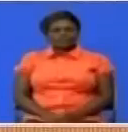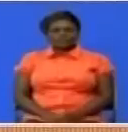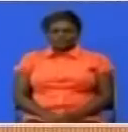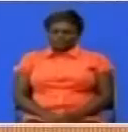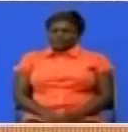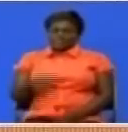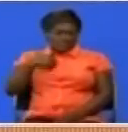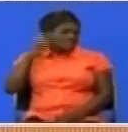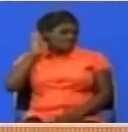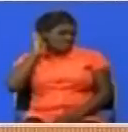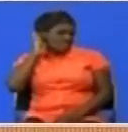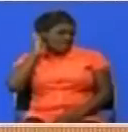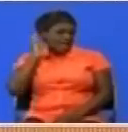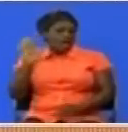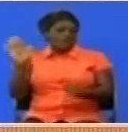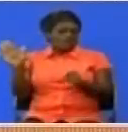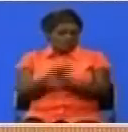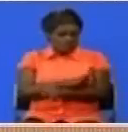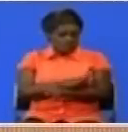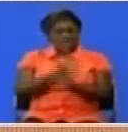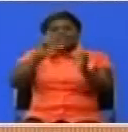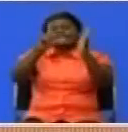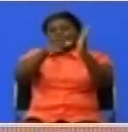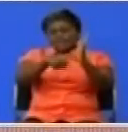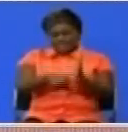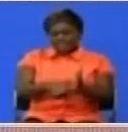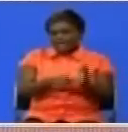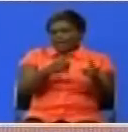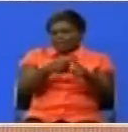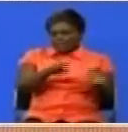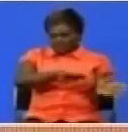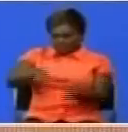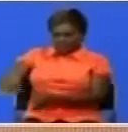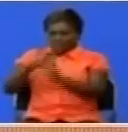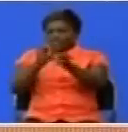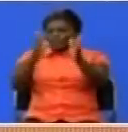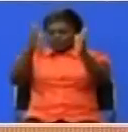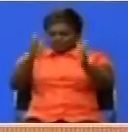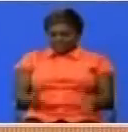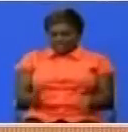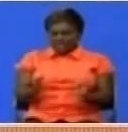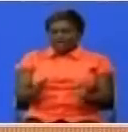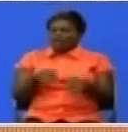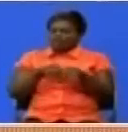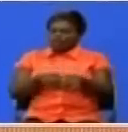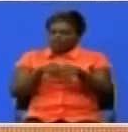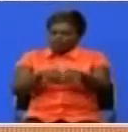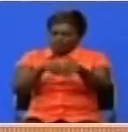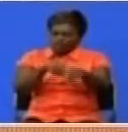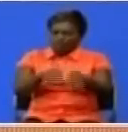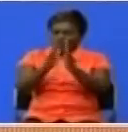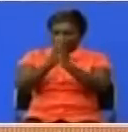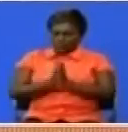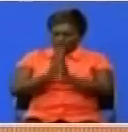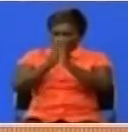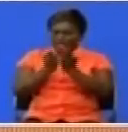Naam, naarifiwa kuwa taarifa hiyo tutaipata katika muda usio mrefu kwa kina, lakini mwanahabari wetu ni kuambua amekuwa kifuatilia ibada